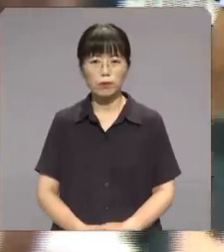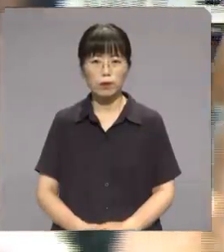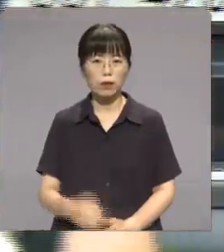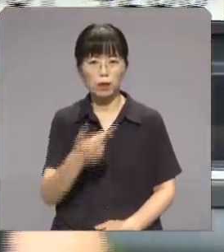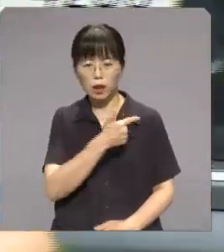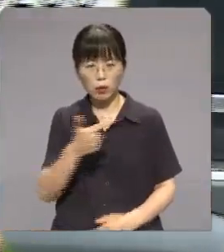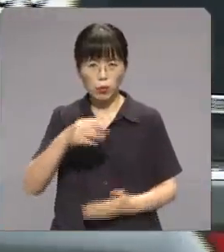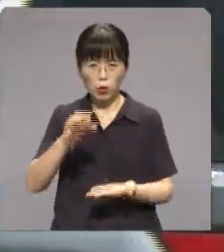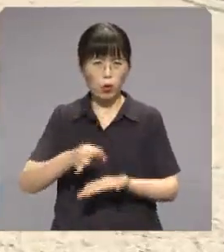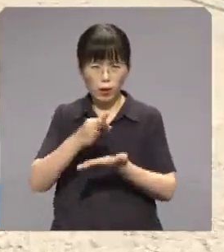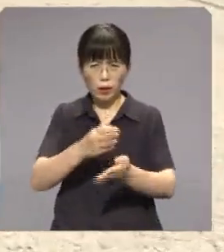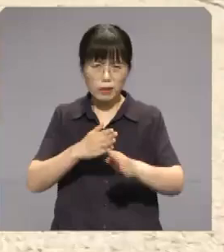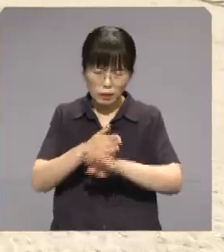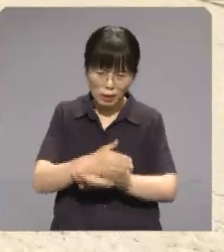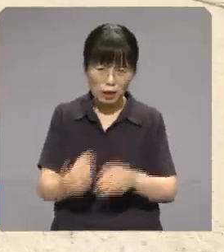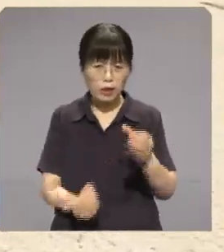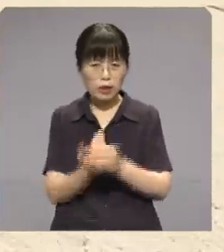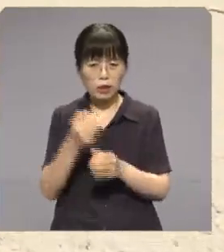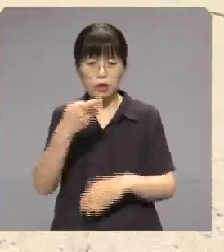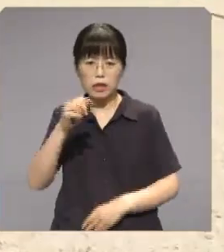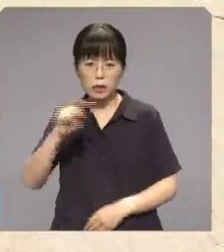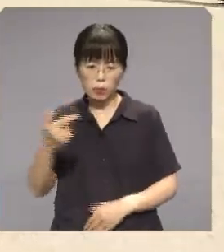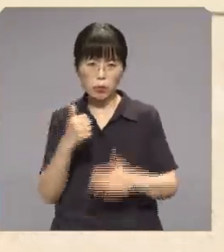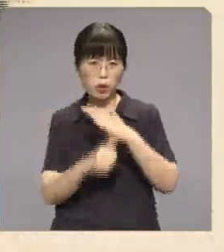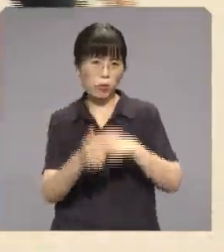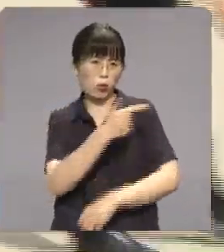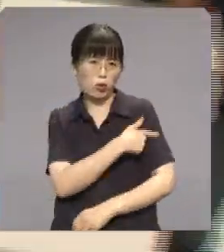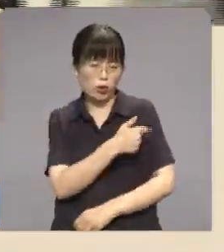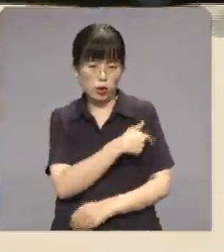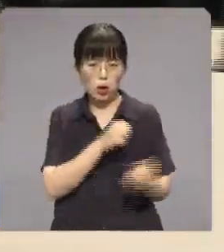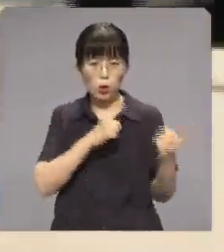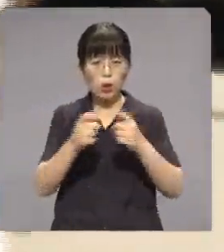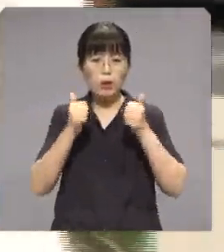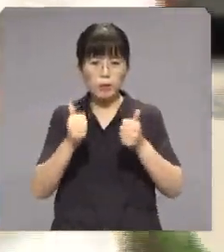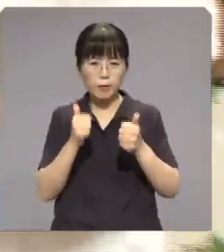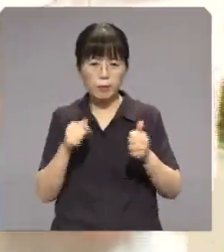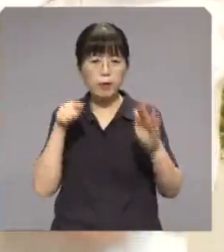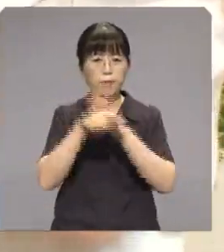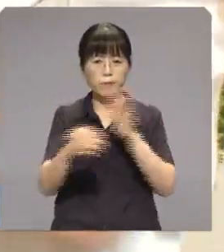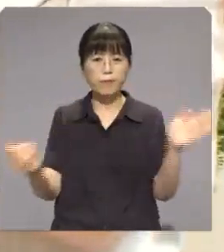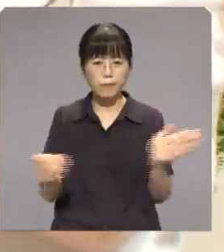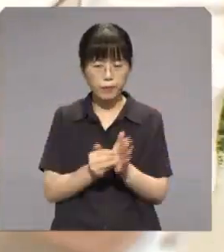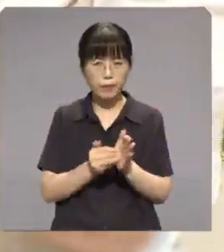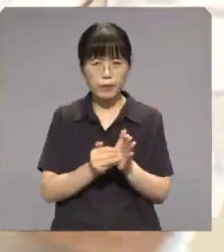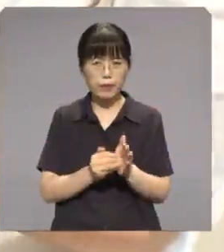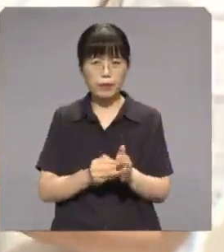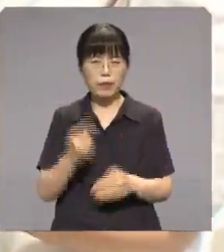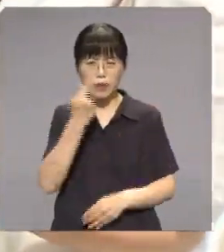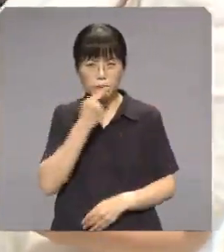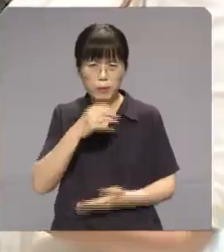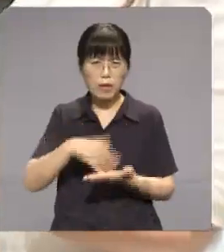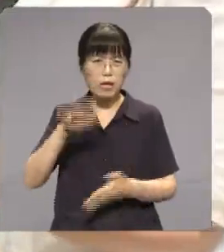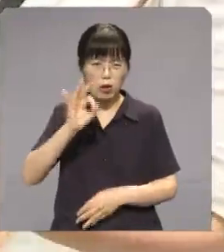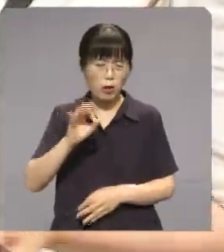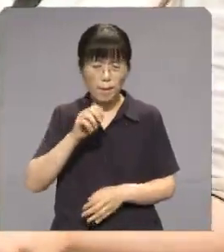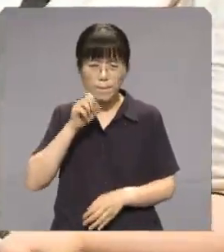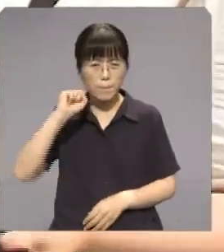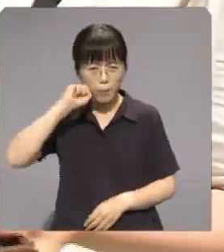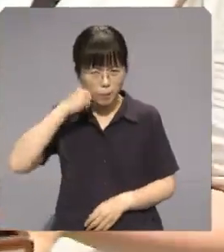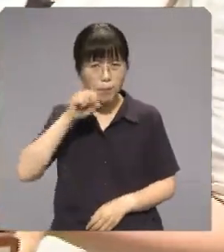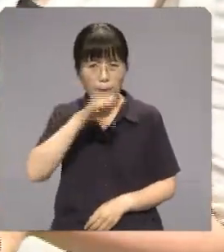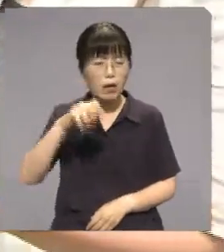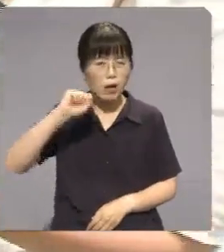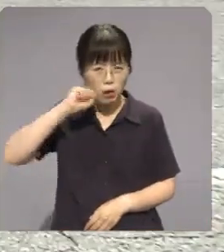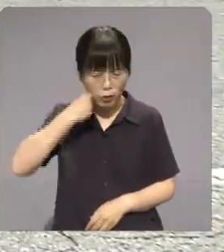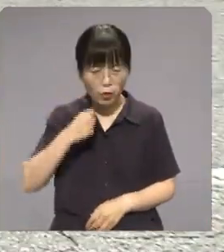대규모 정산 지연 사태를 일으킨 팀원의 대표이사가 서울 회생법원을 찾았습니다. 입이 열 개라도 할 말이 없다며 피해 복구를